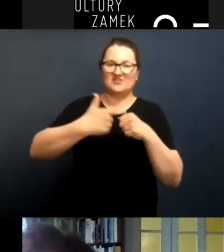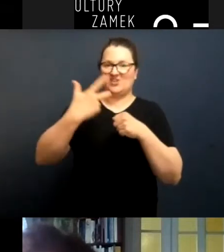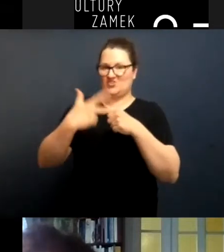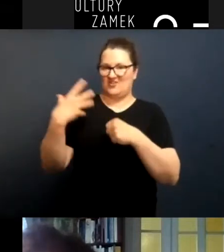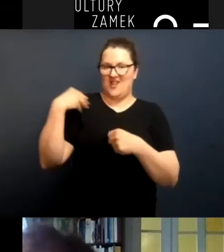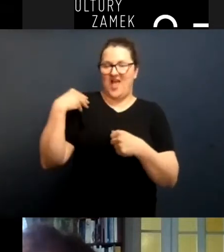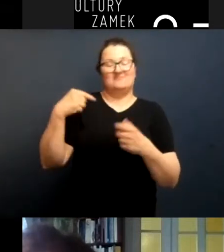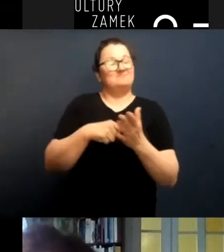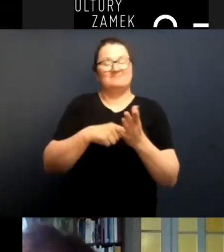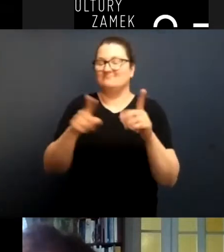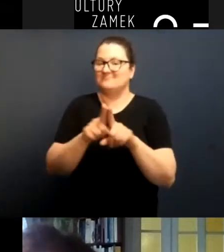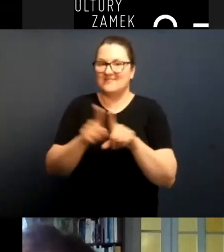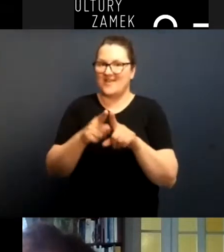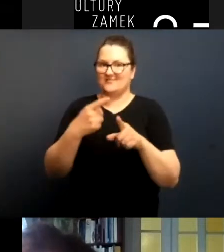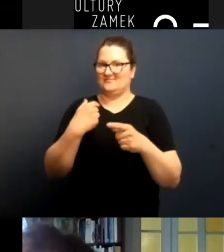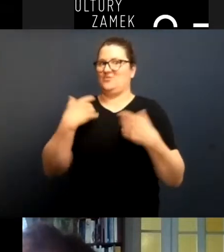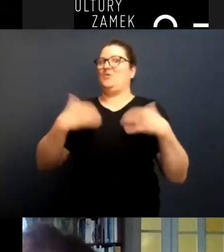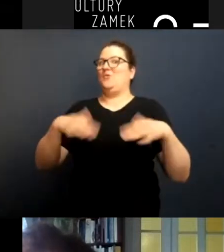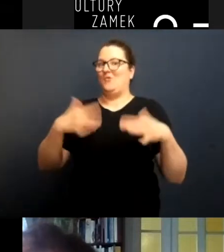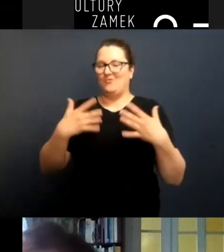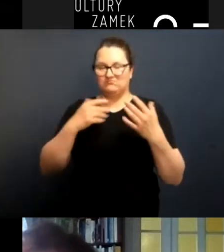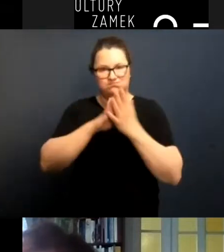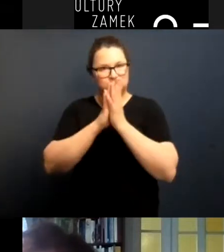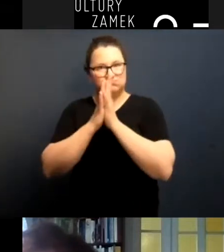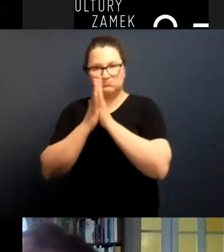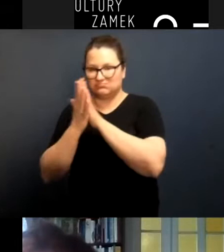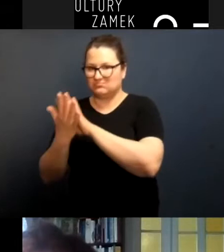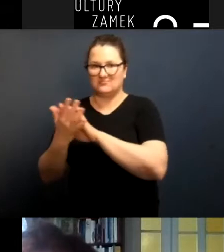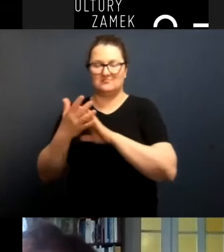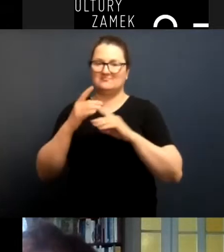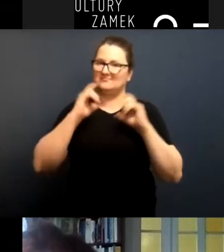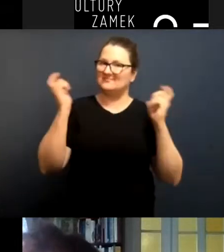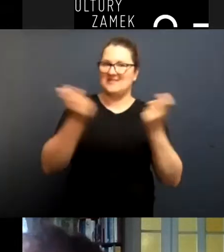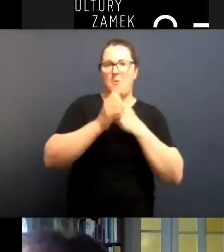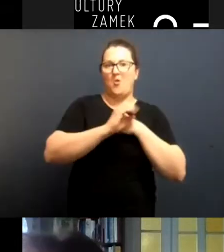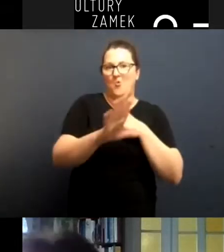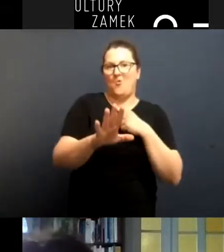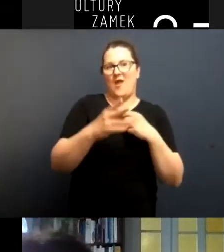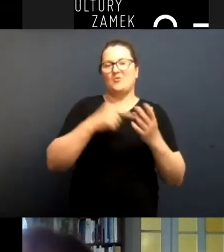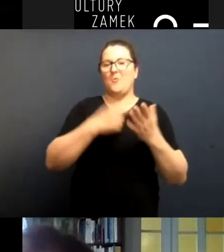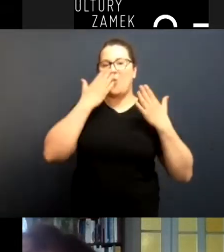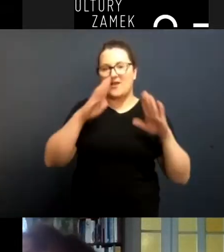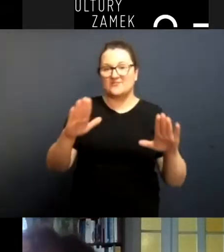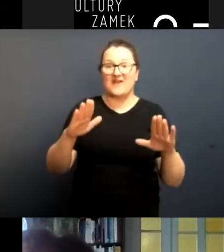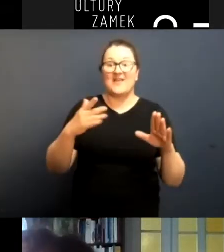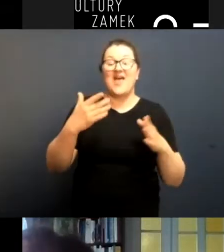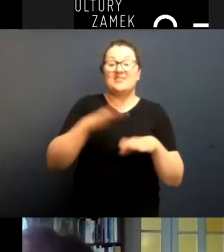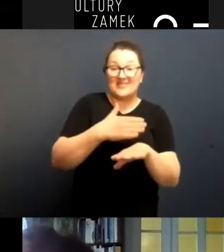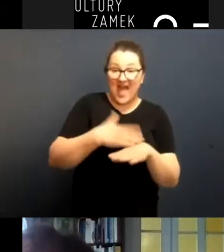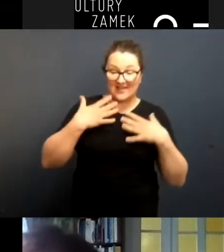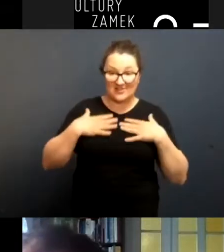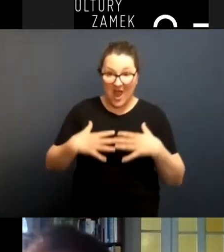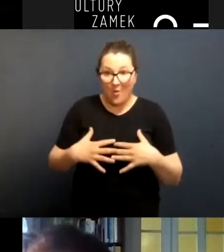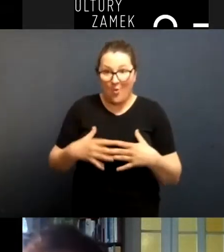życia i to też uznaje się za pewną taką cezurę w popkulturze pokazywania nagiego, starego ciała, zobaczcie Państwo,